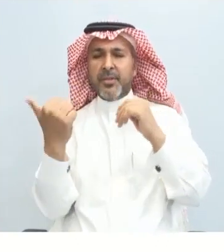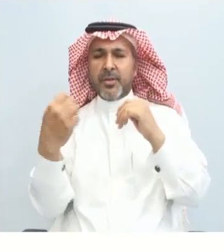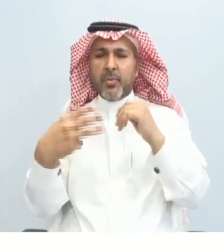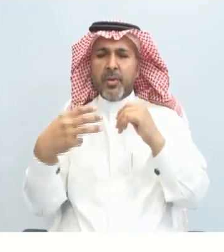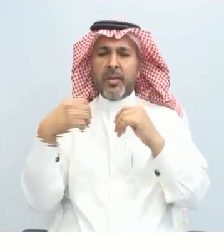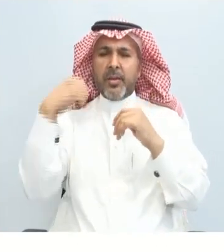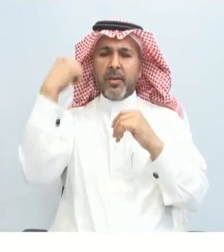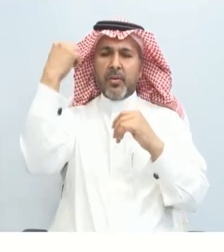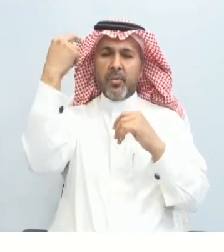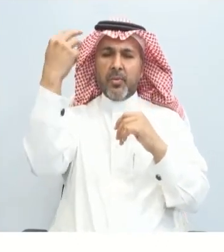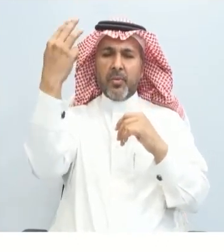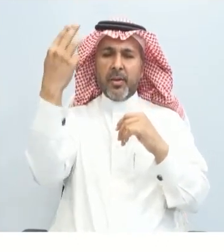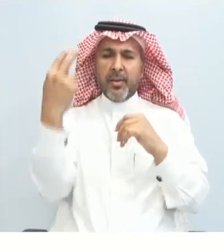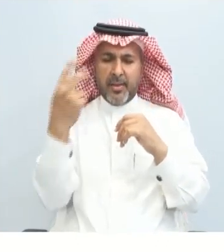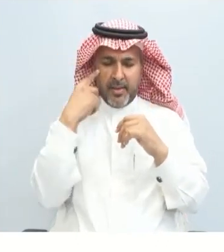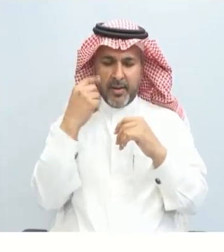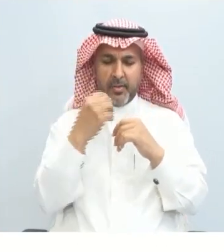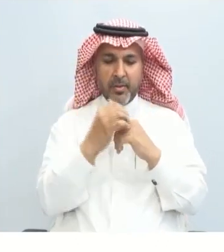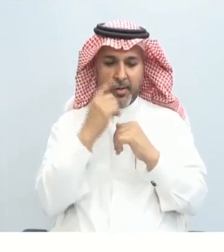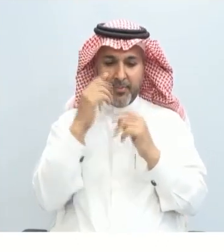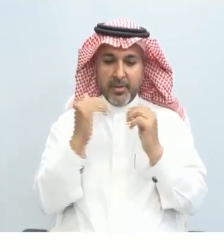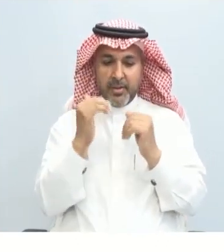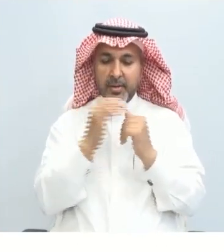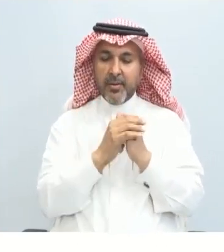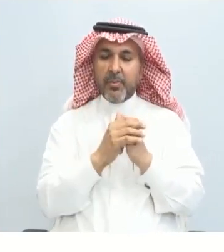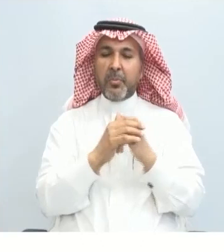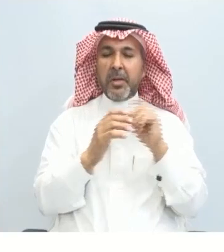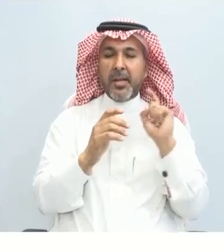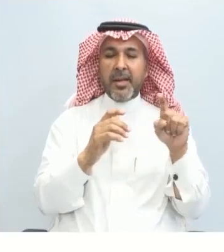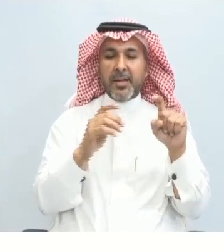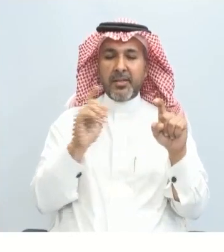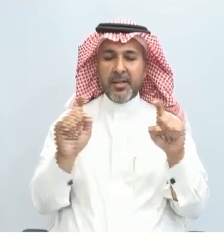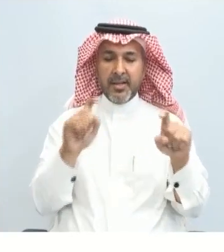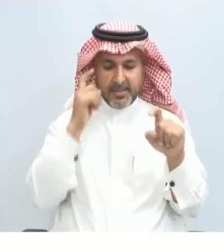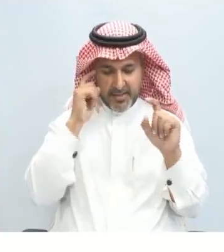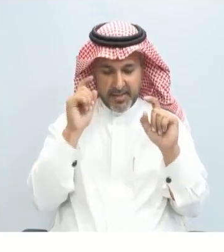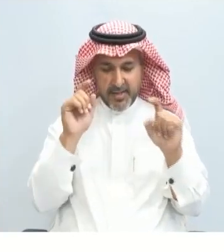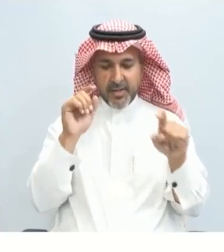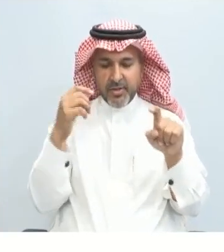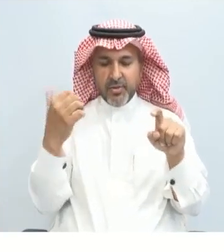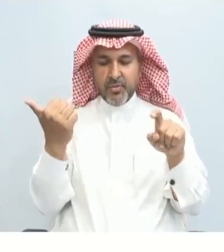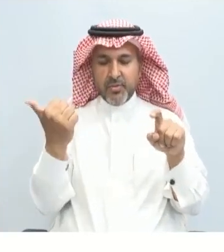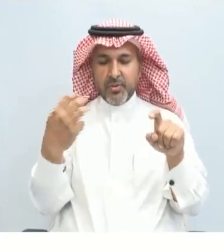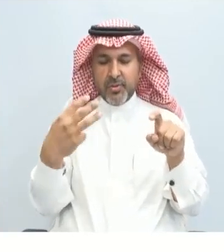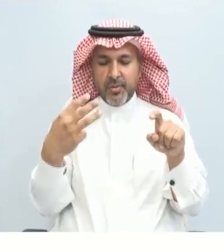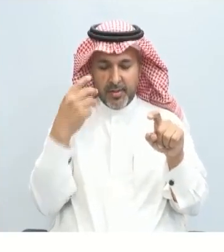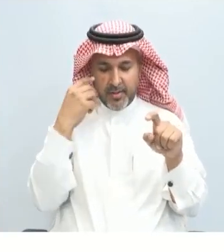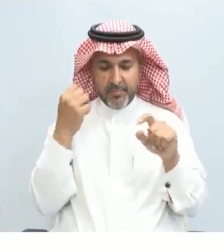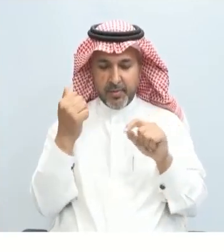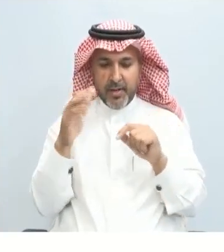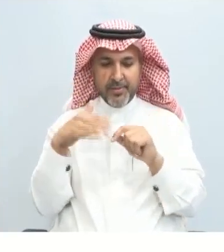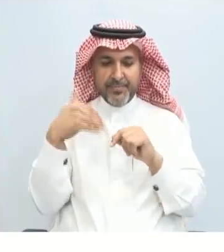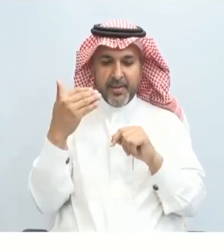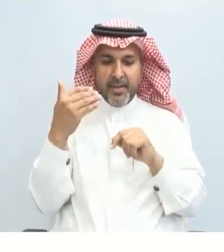36 مع لوغاريتم 36 يروحون يبقى لك اككس وبالتالي يبقى لك 36 اس 3 على 2 طبعا تحسبها كما